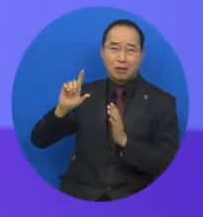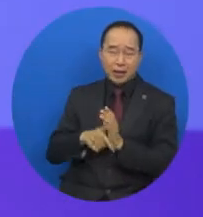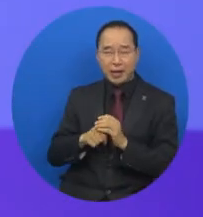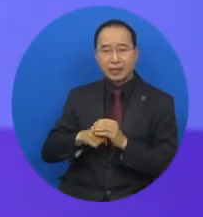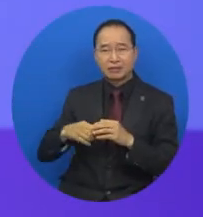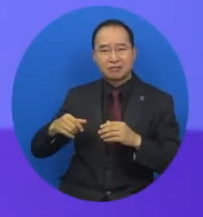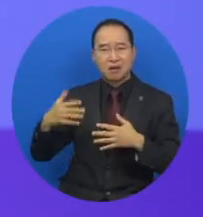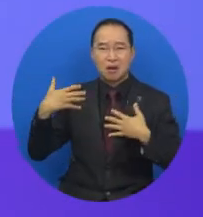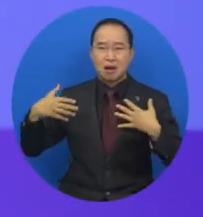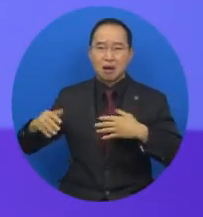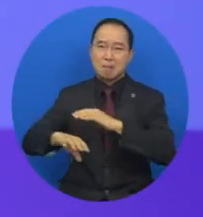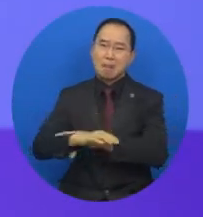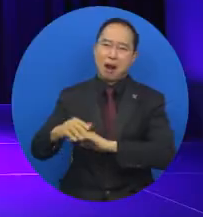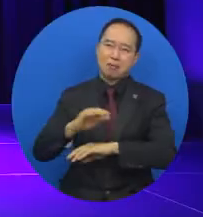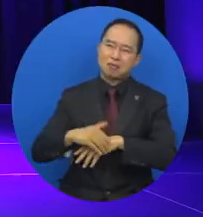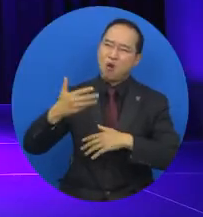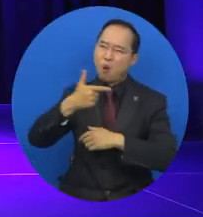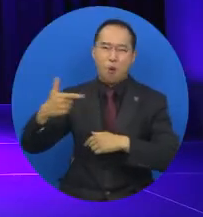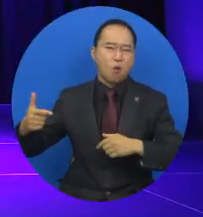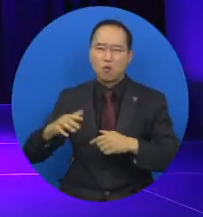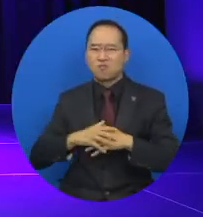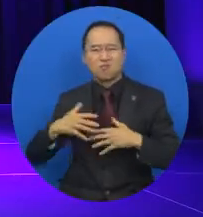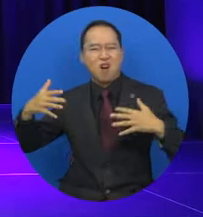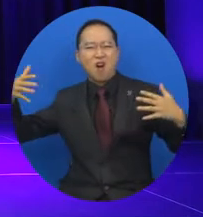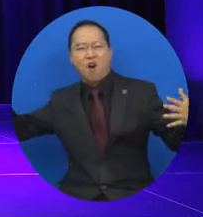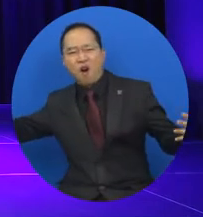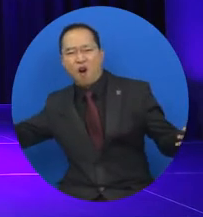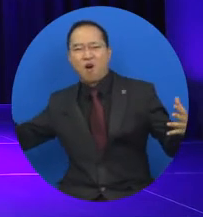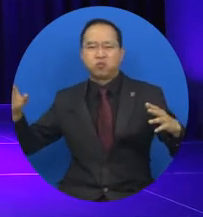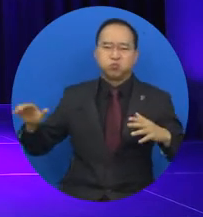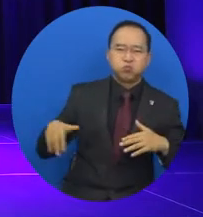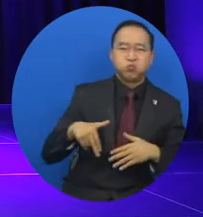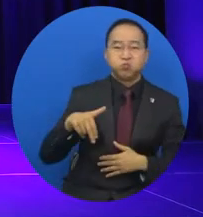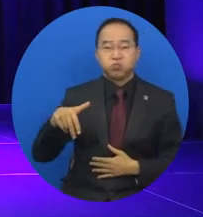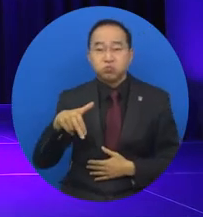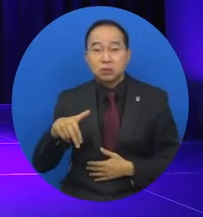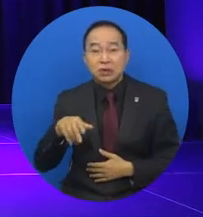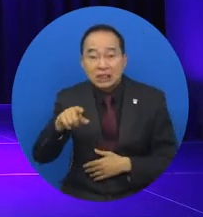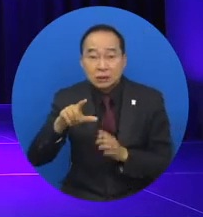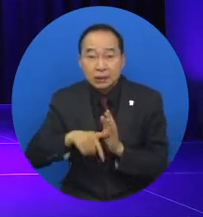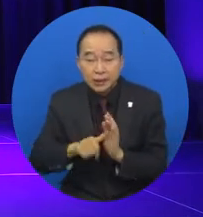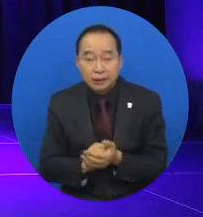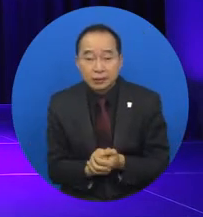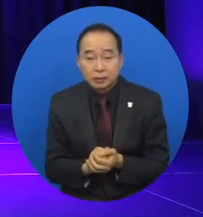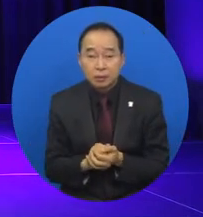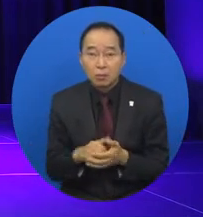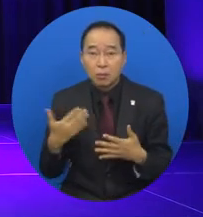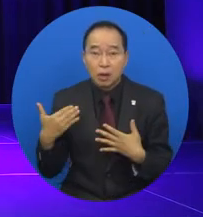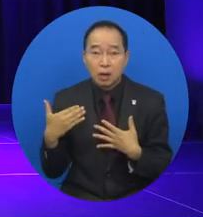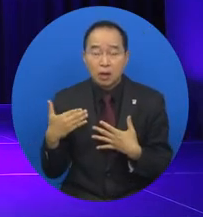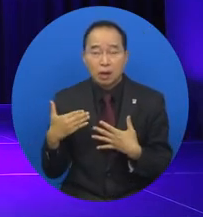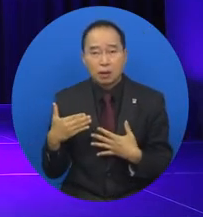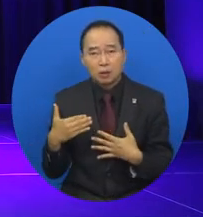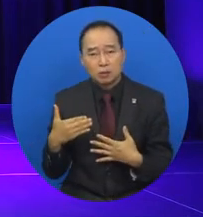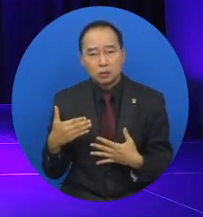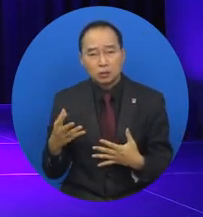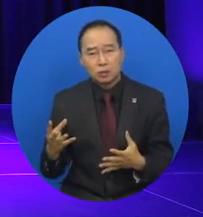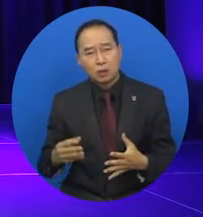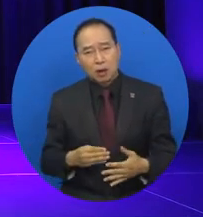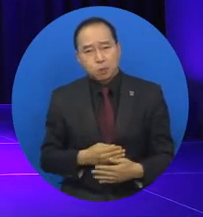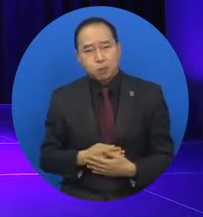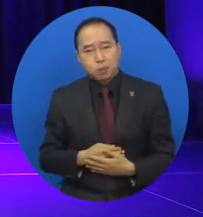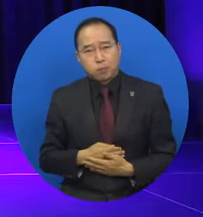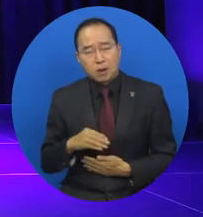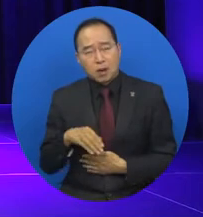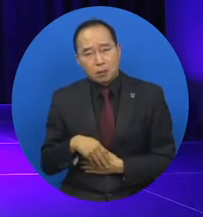주로 그전에는 동작들이 쭉 뻗고 아주 자신감 있게 나갔다면은